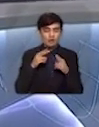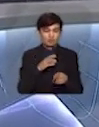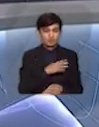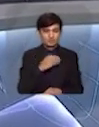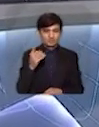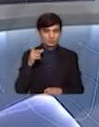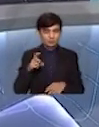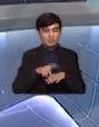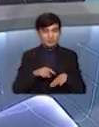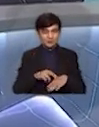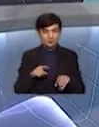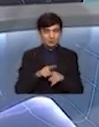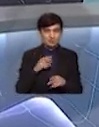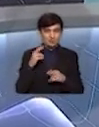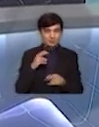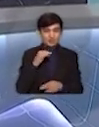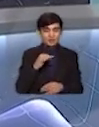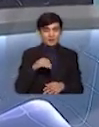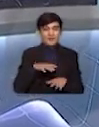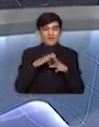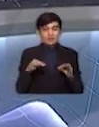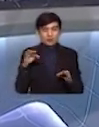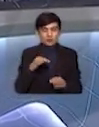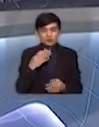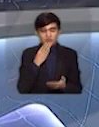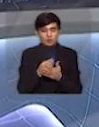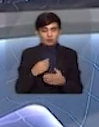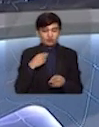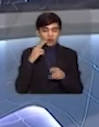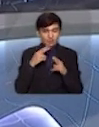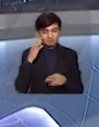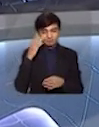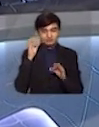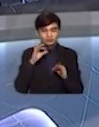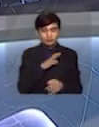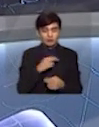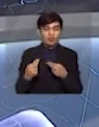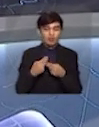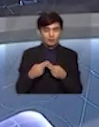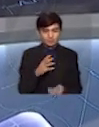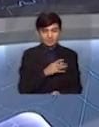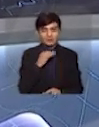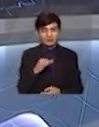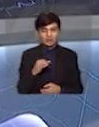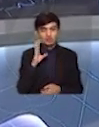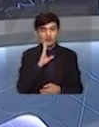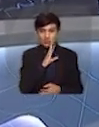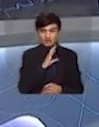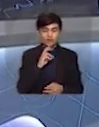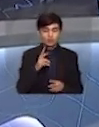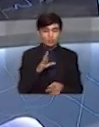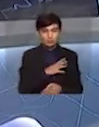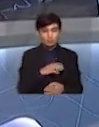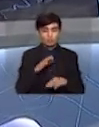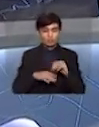білдірді. Сөздерінше, биліктегілерге жақындап жанайқайымызды жеткізуге бөгет болғандар былай тұрсын, әйелдер мен аналарға